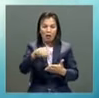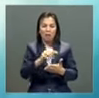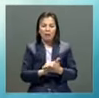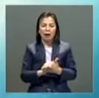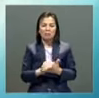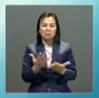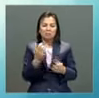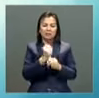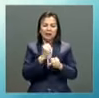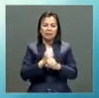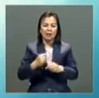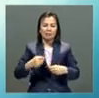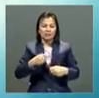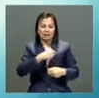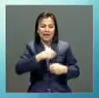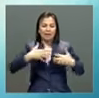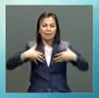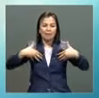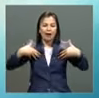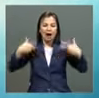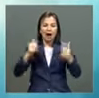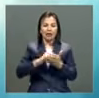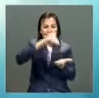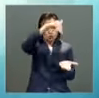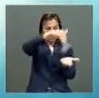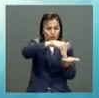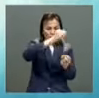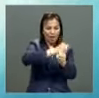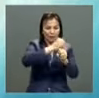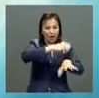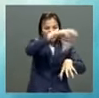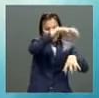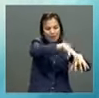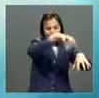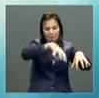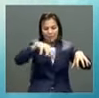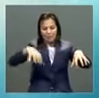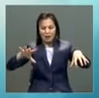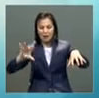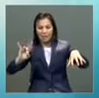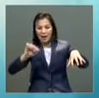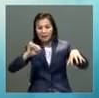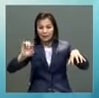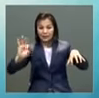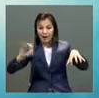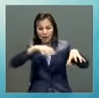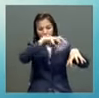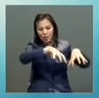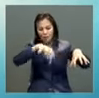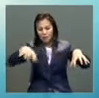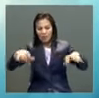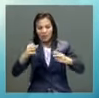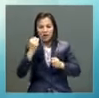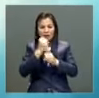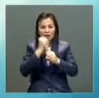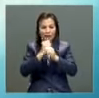ต่างๆศูนย์ปฏิบัติการทั้งหมดประมาณสัก8ถึง9ศูนย์ปฏิบัติการเนี่ยทำงานกันอย่างเต็มที่ พื่อให้เกิดความมั่นใจกับพี่น้